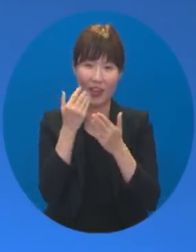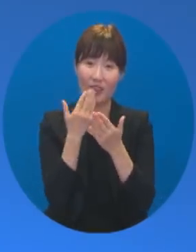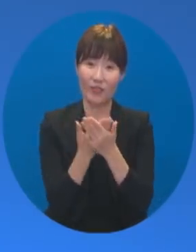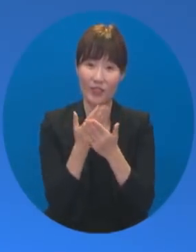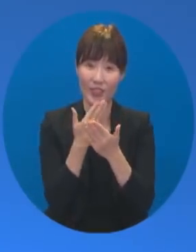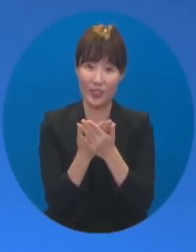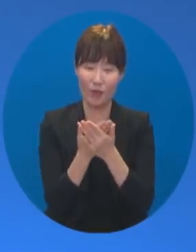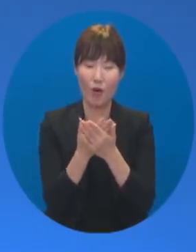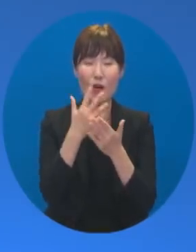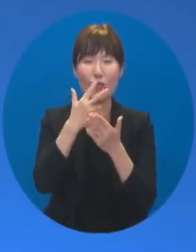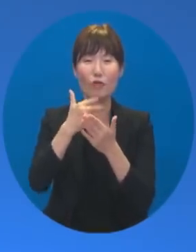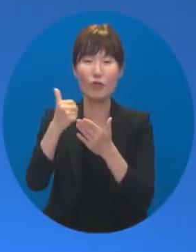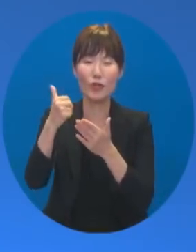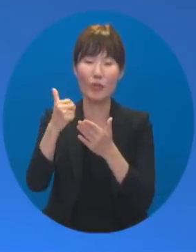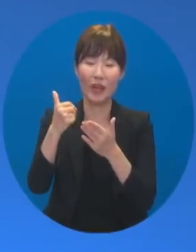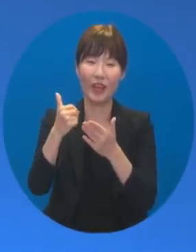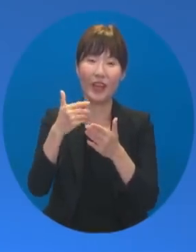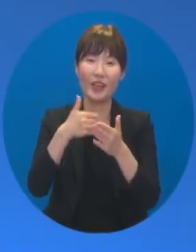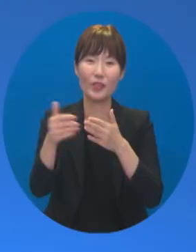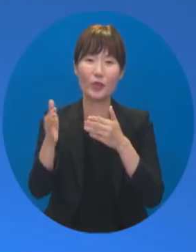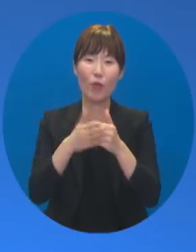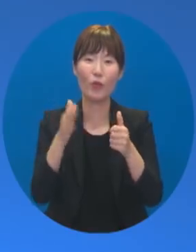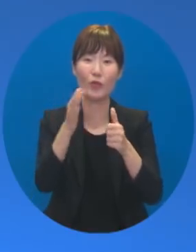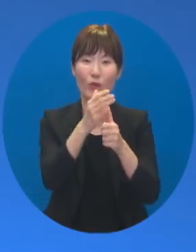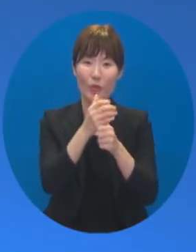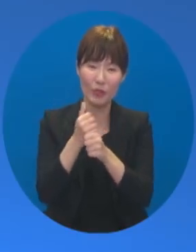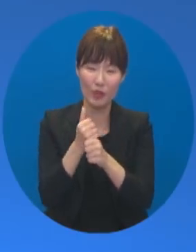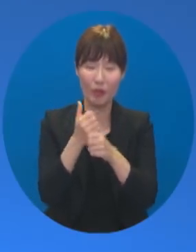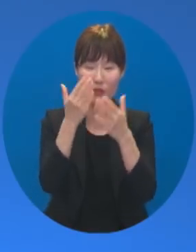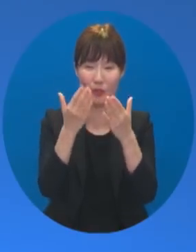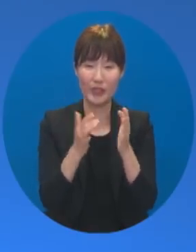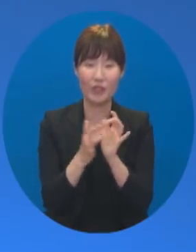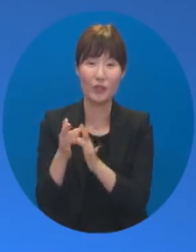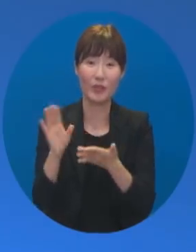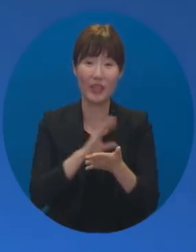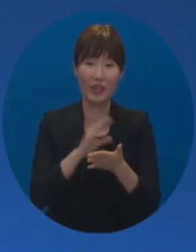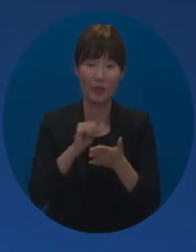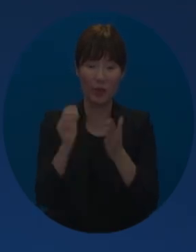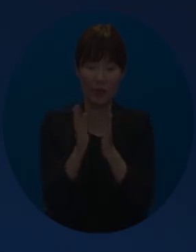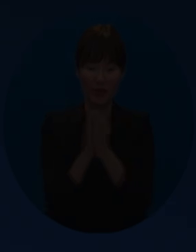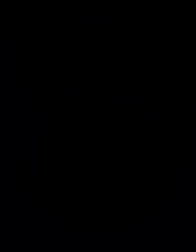붙잡아 주시옵소서. 예수님의 이름으로 기도드립니다. 아멘.